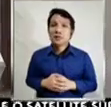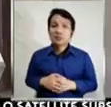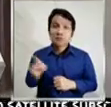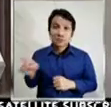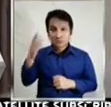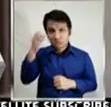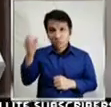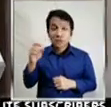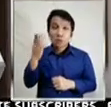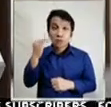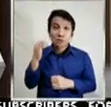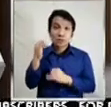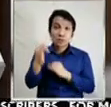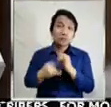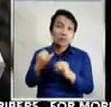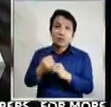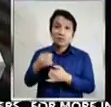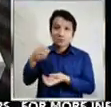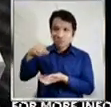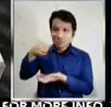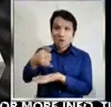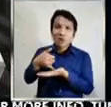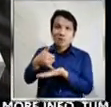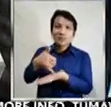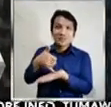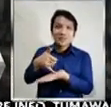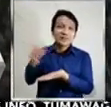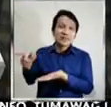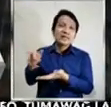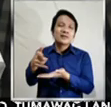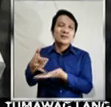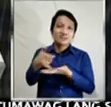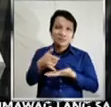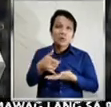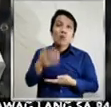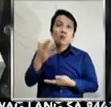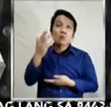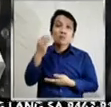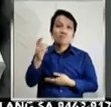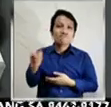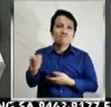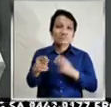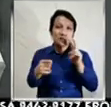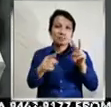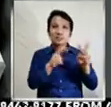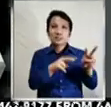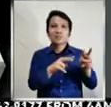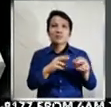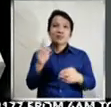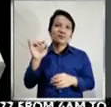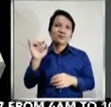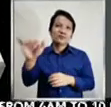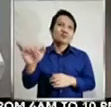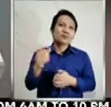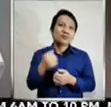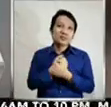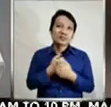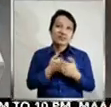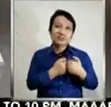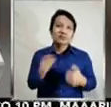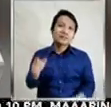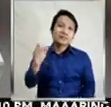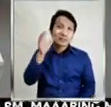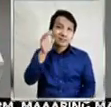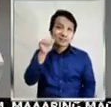Award nominated telenovela. Dito niya kasi nahanap ang kanyang forever, si Carla Abellana. Ngayong may